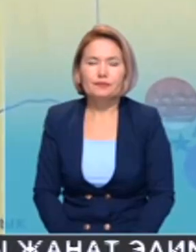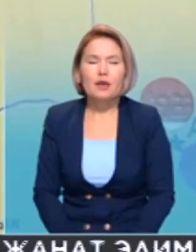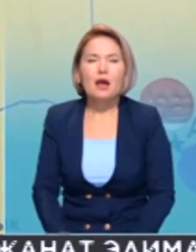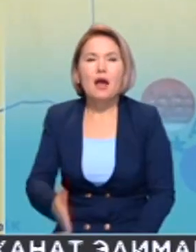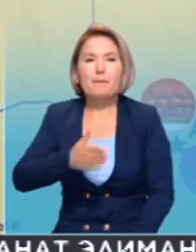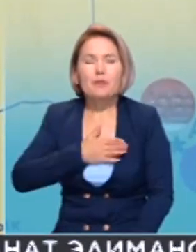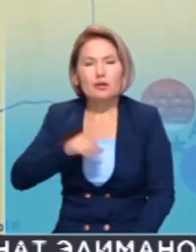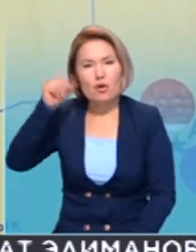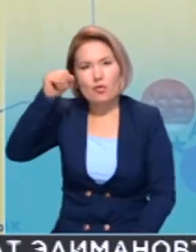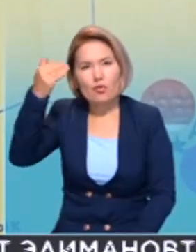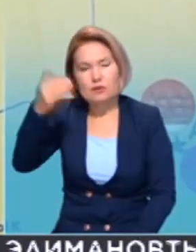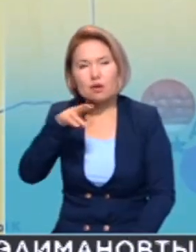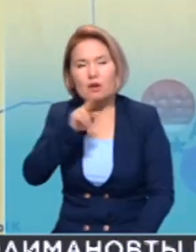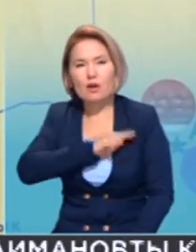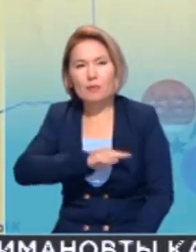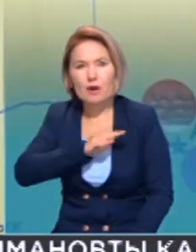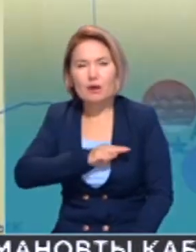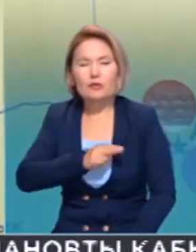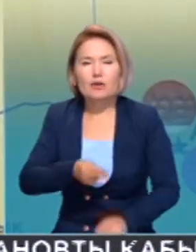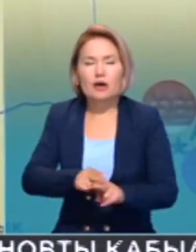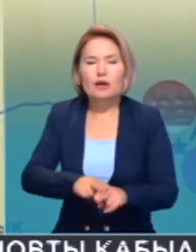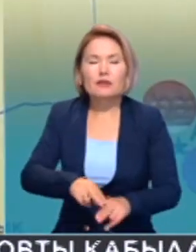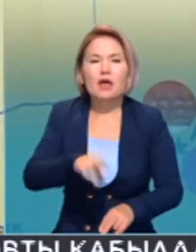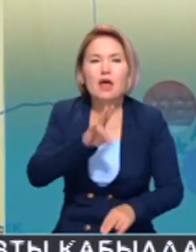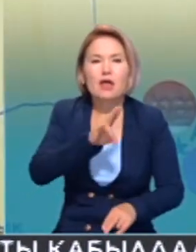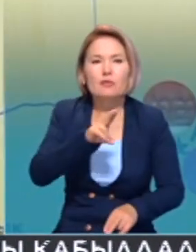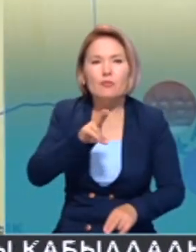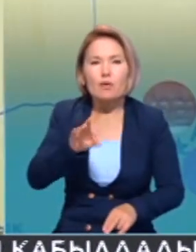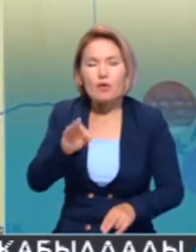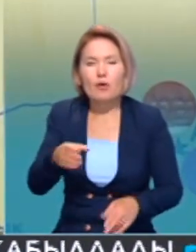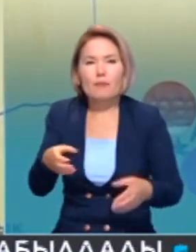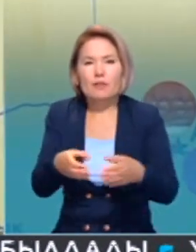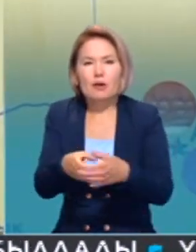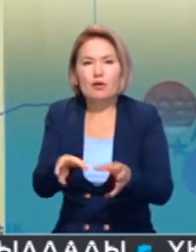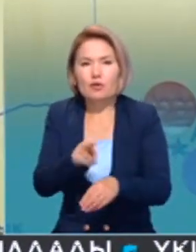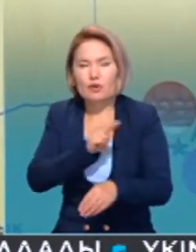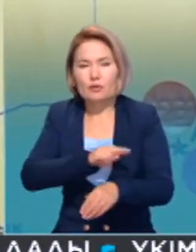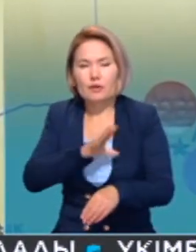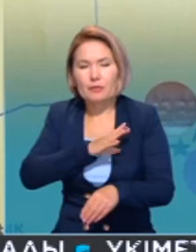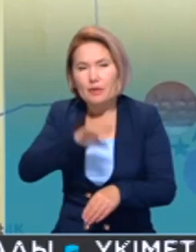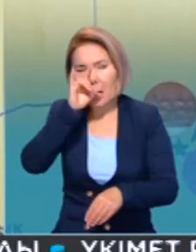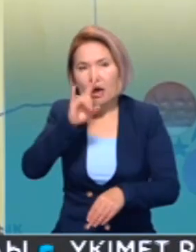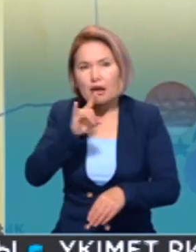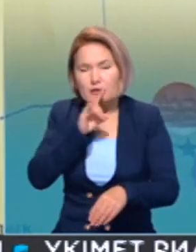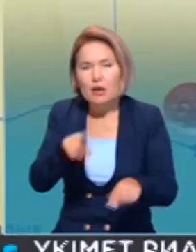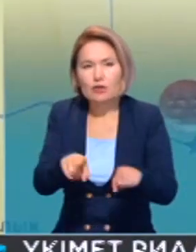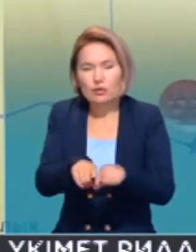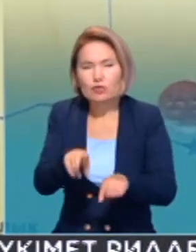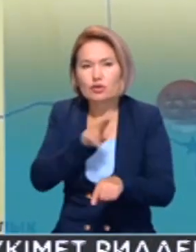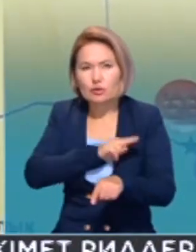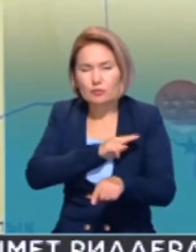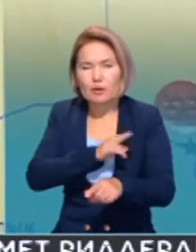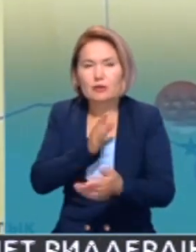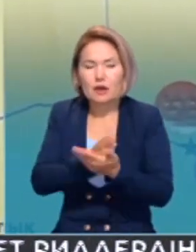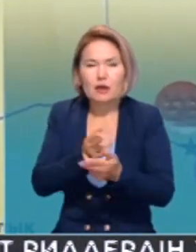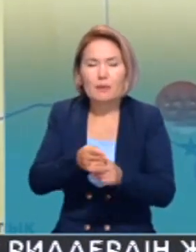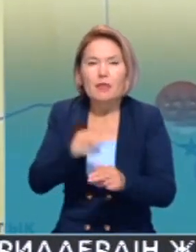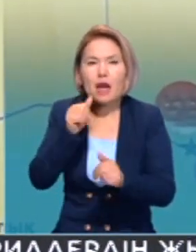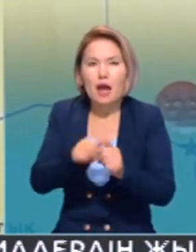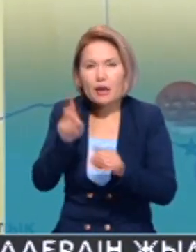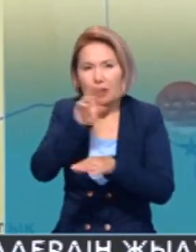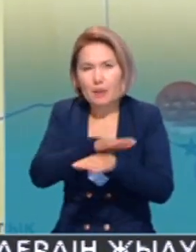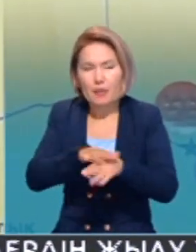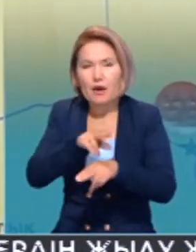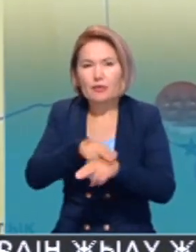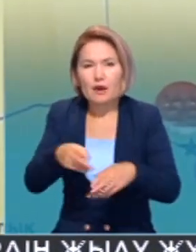Мен Өзбекстанда қызмет етіп жүргенде үкіметтік емес ұйымдар полициямен тығыз байланыста жұмыс істегенін көрдім. Қазақстанда да бұл жолға қойылған. Сонымен қатар әр елдің құқық